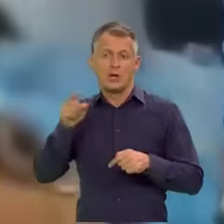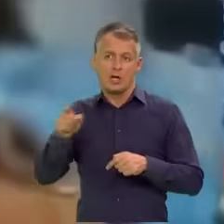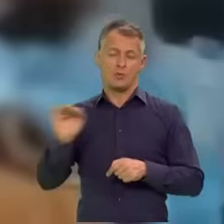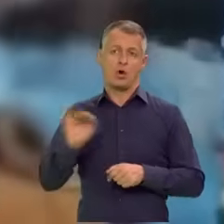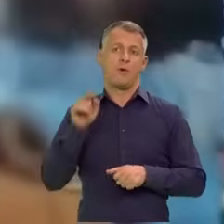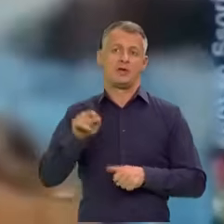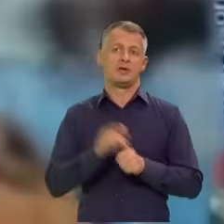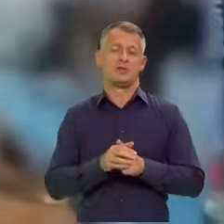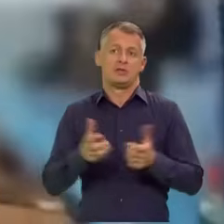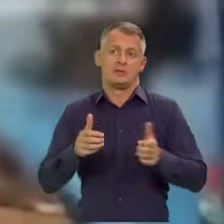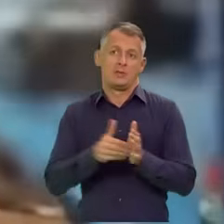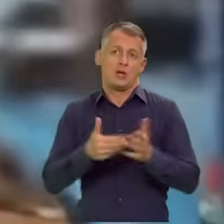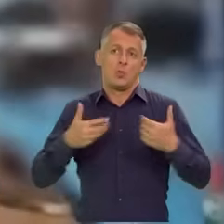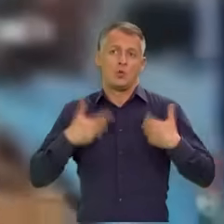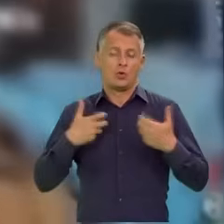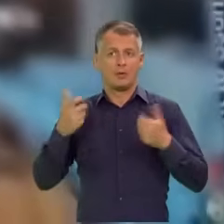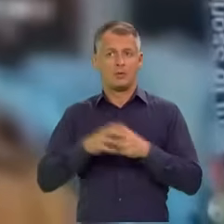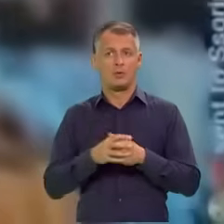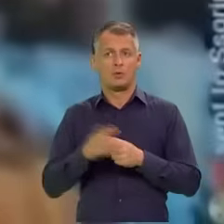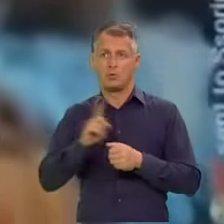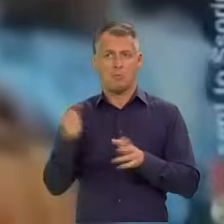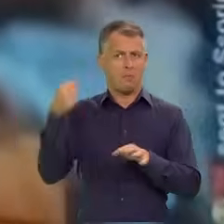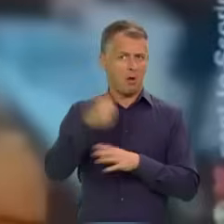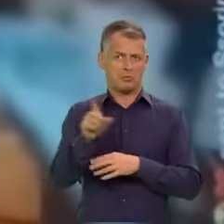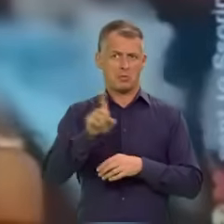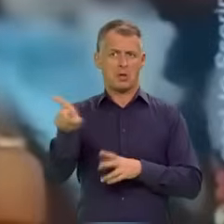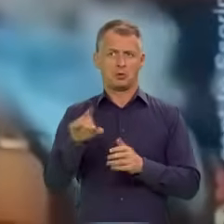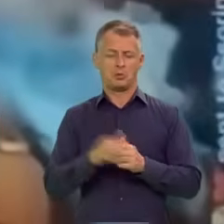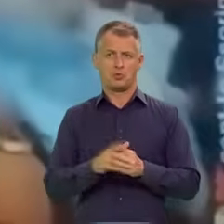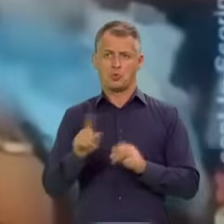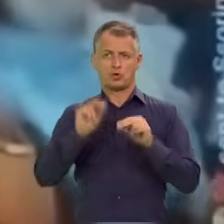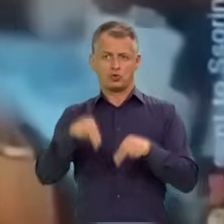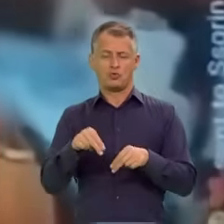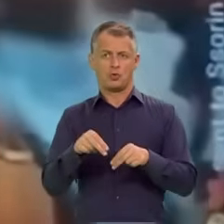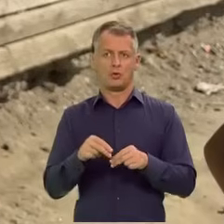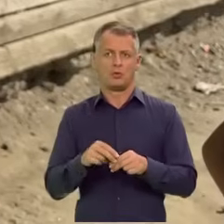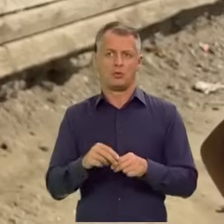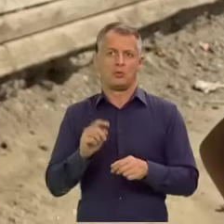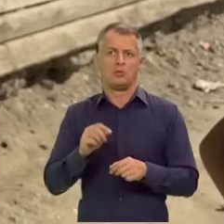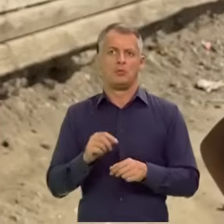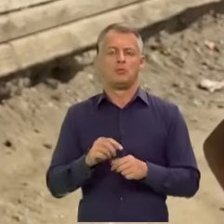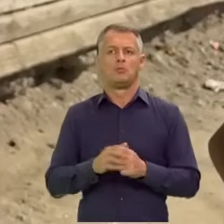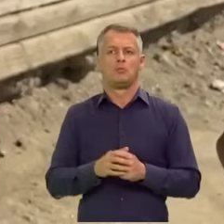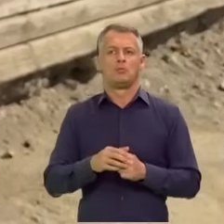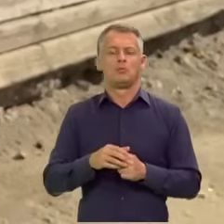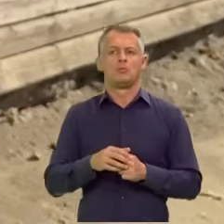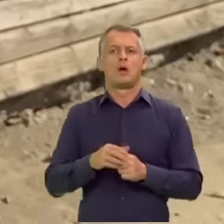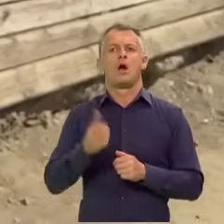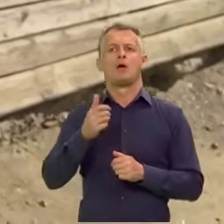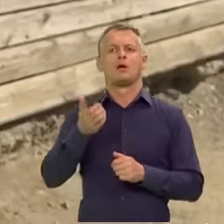ăștia. Nu să le batem să ajungă pe cine știe pe unde. Atunci când a fost lovită